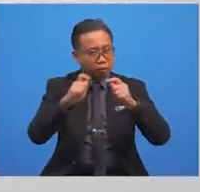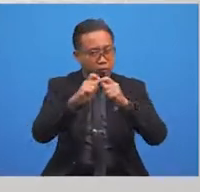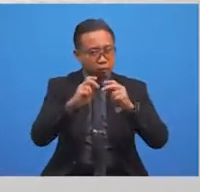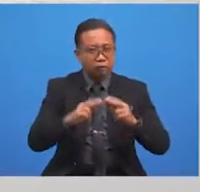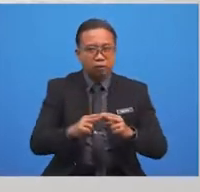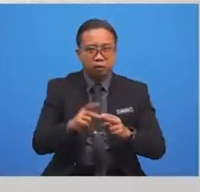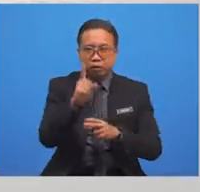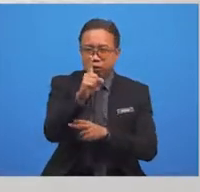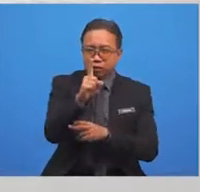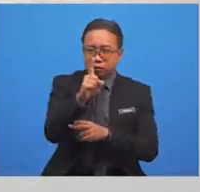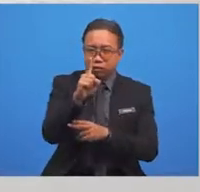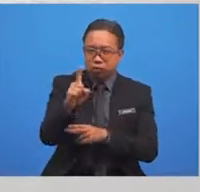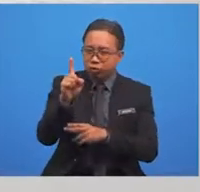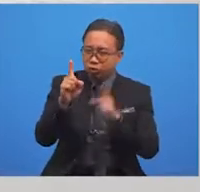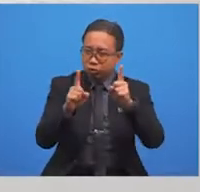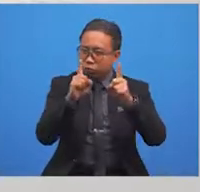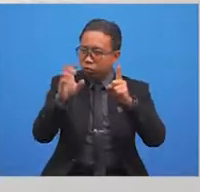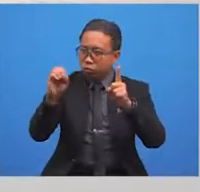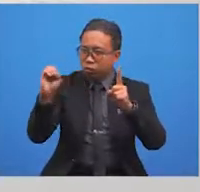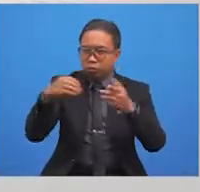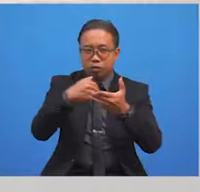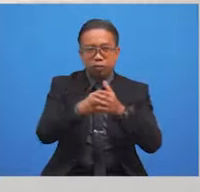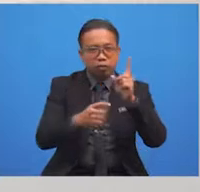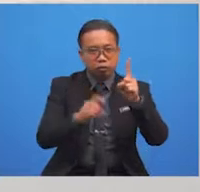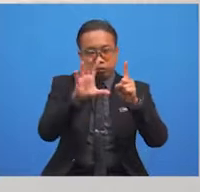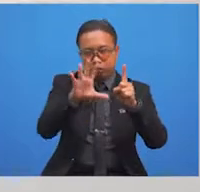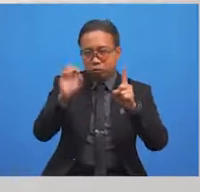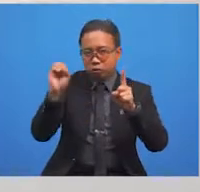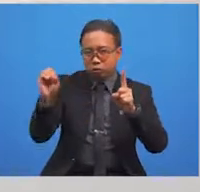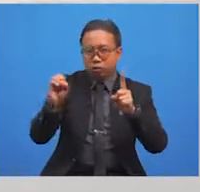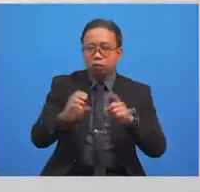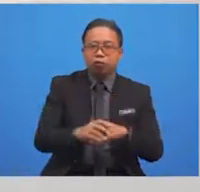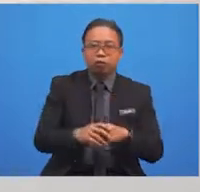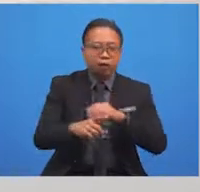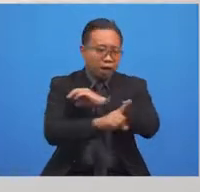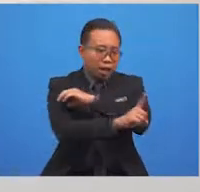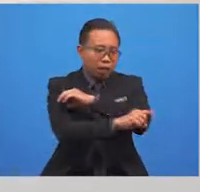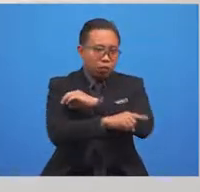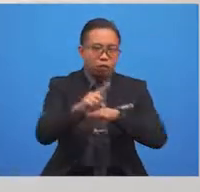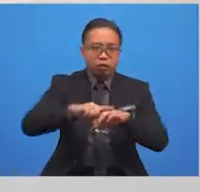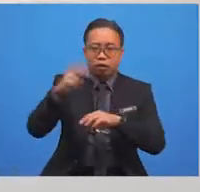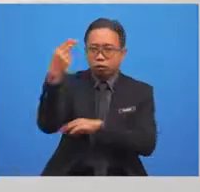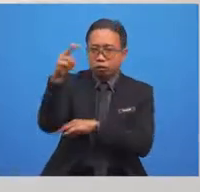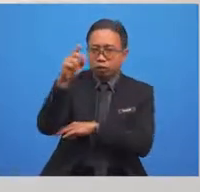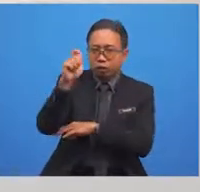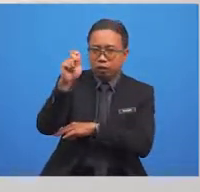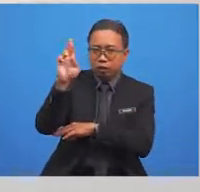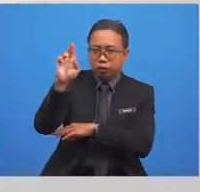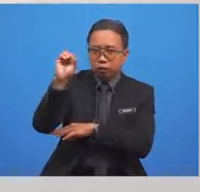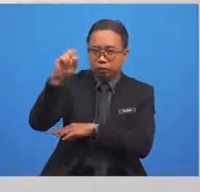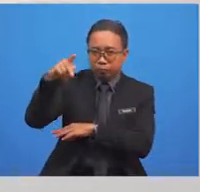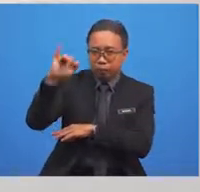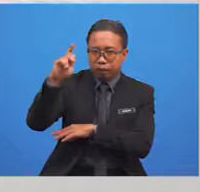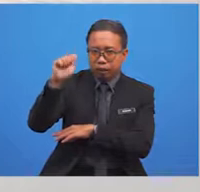antara 1,100 hingga 1,500 ekor yang terdapat di hutan tropika. Tapir